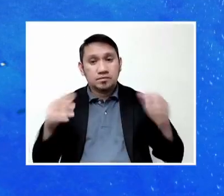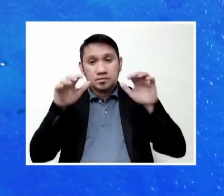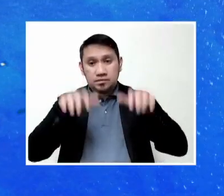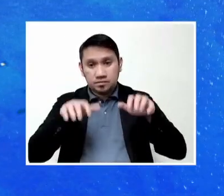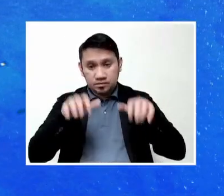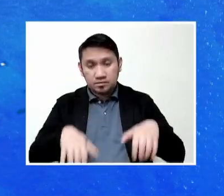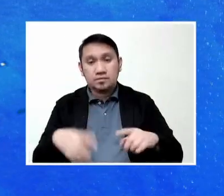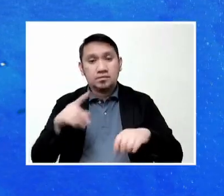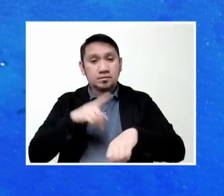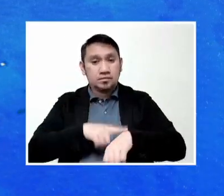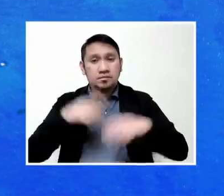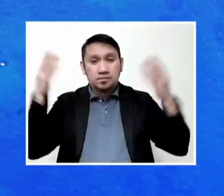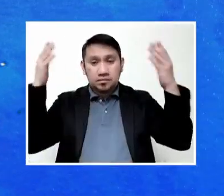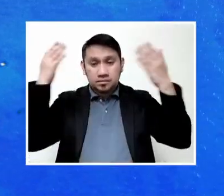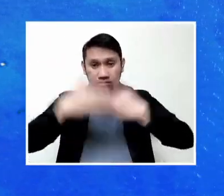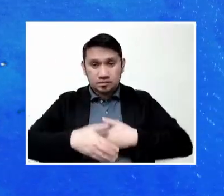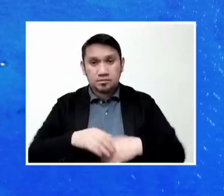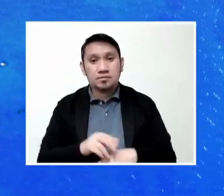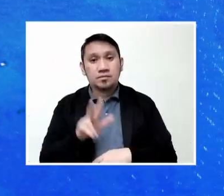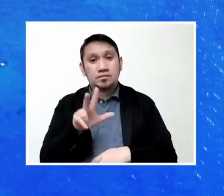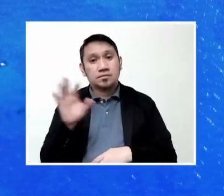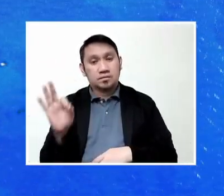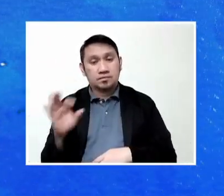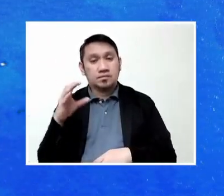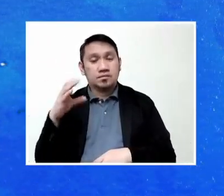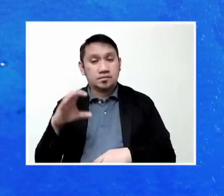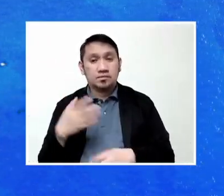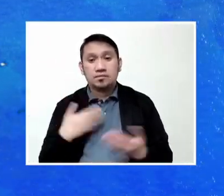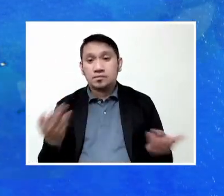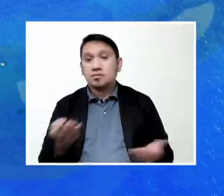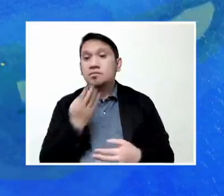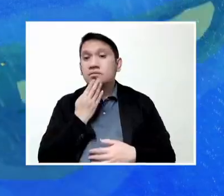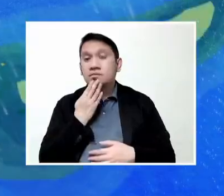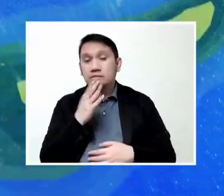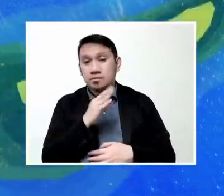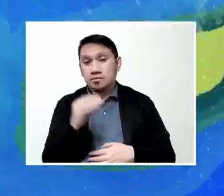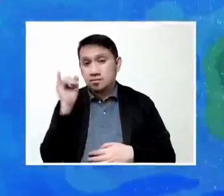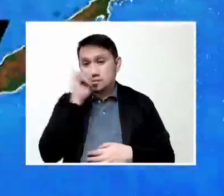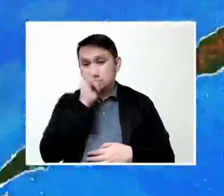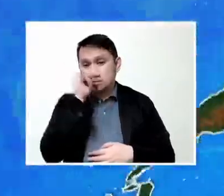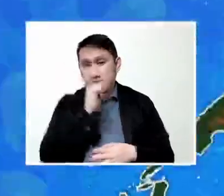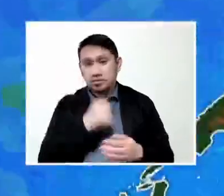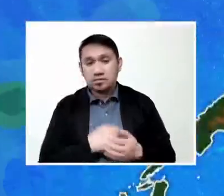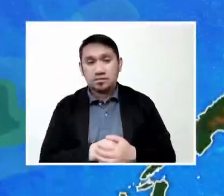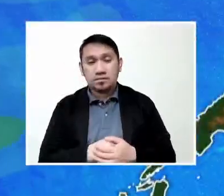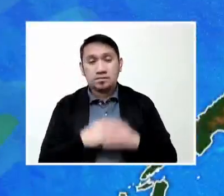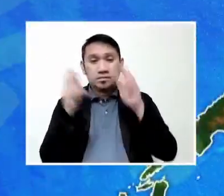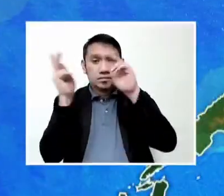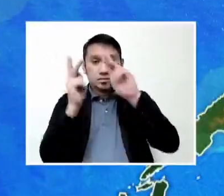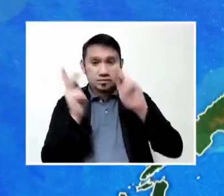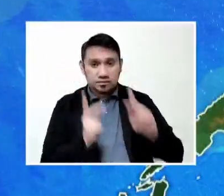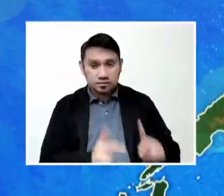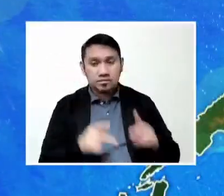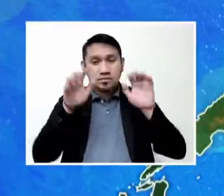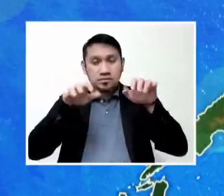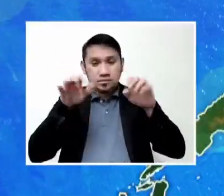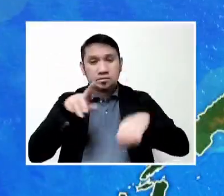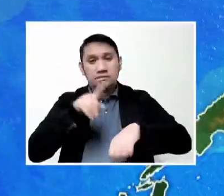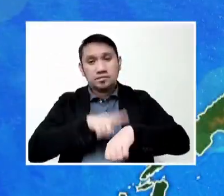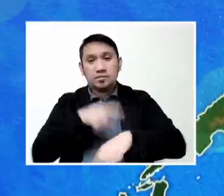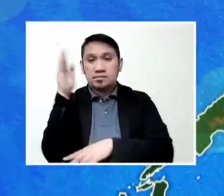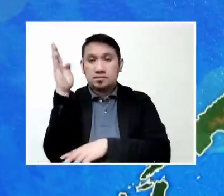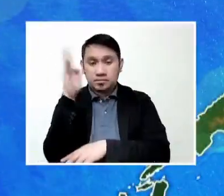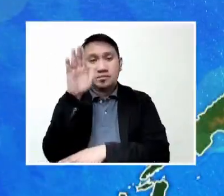Celsius ang damang init bukas sa Bacolod City at Iloilo. Sa Palawan naman, maulan bandang tanghali sa halos buong